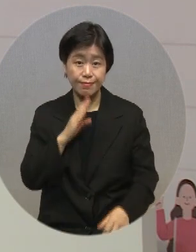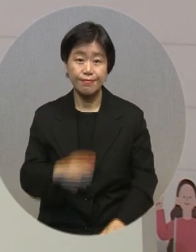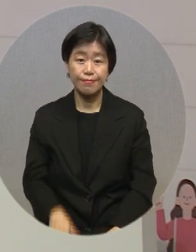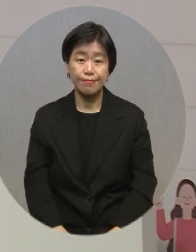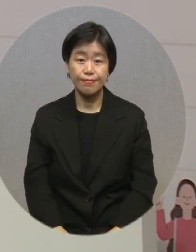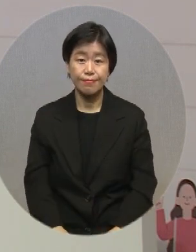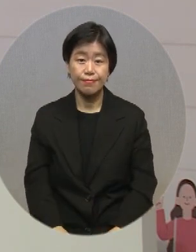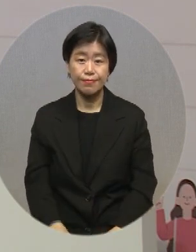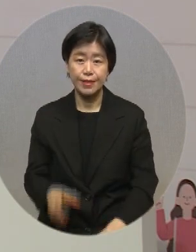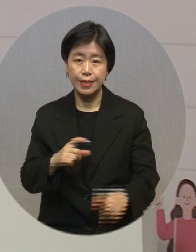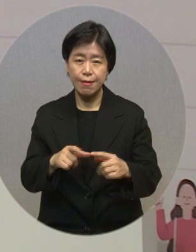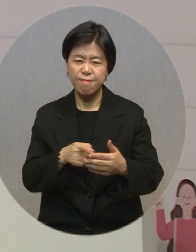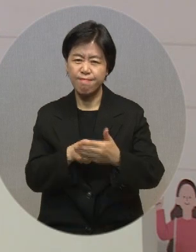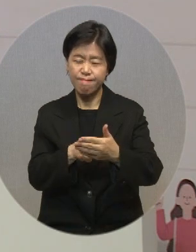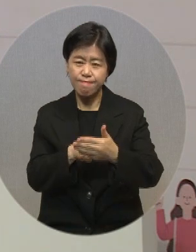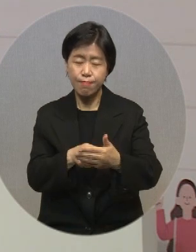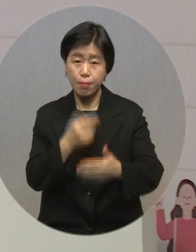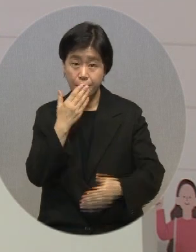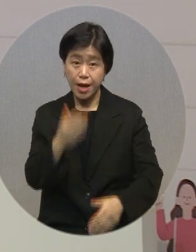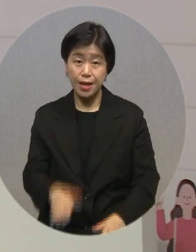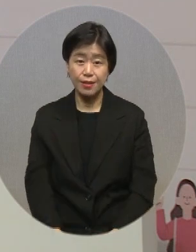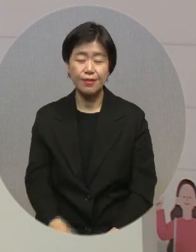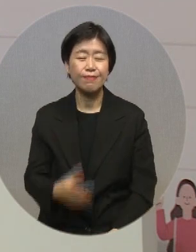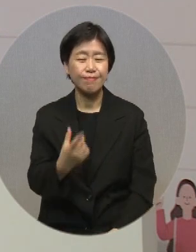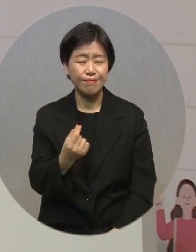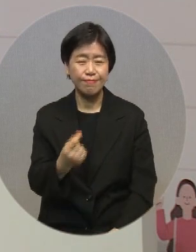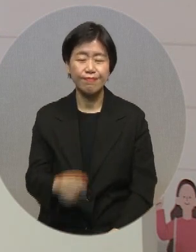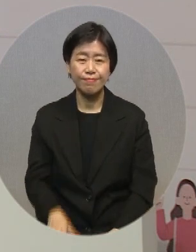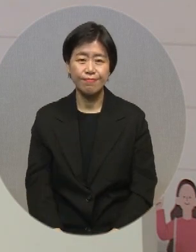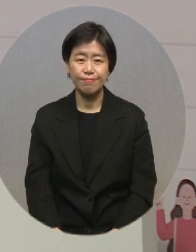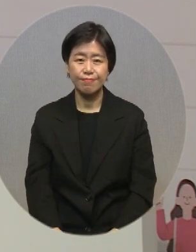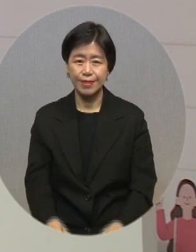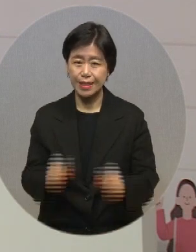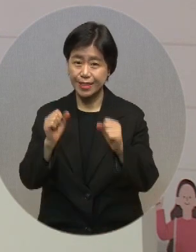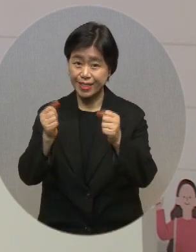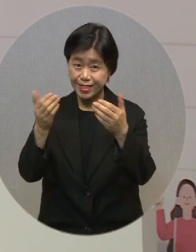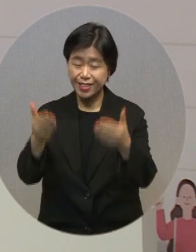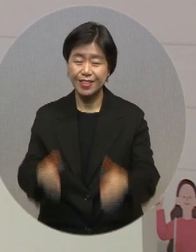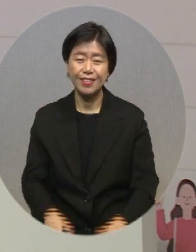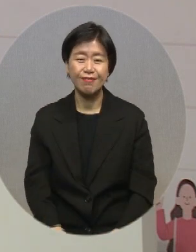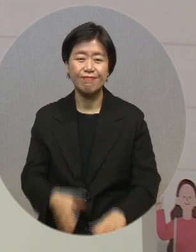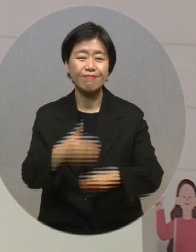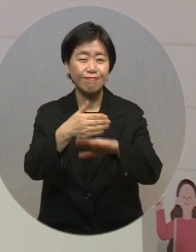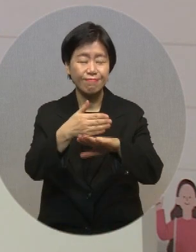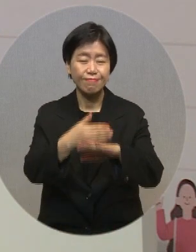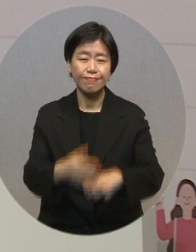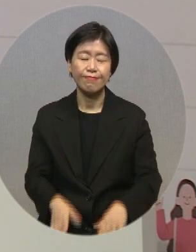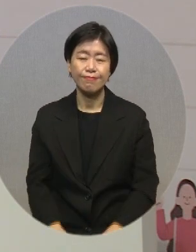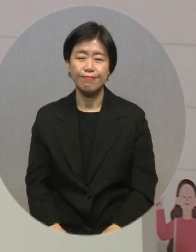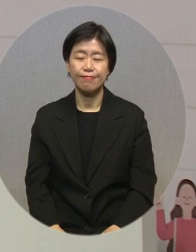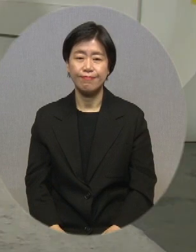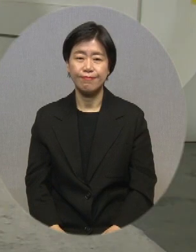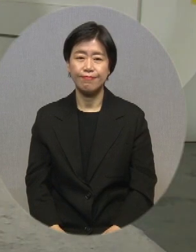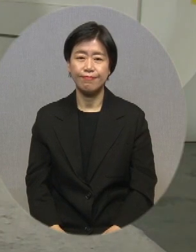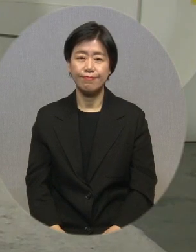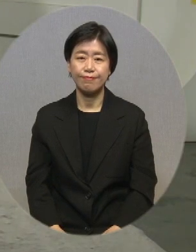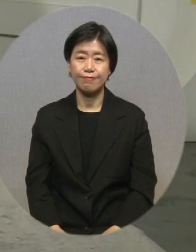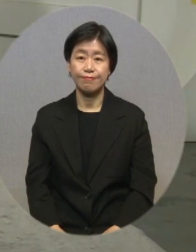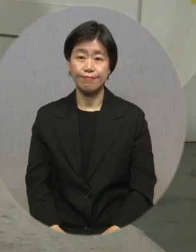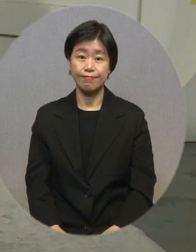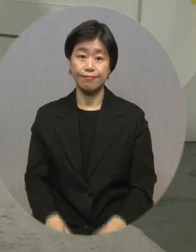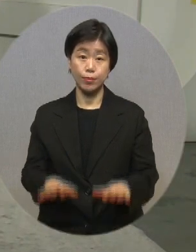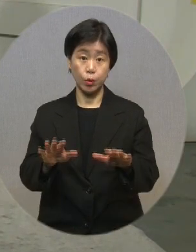또 그 잘 예. 극복해 나가야 되겠죠? 그렇죠. 네. 응원하겠습니다. 열심히 응원하겠습니다. 네. 네, 감사합니다. 네, 오늘은